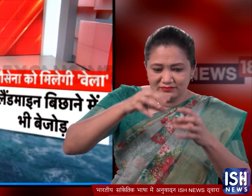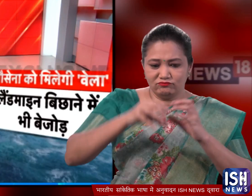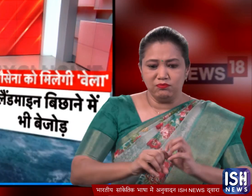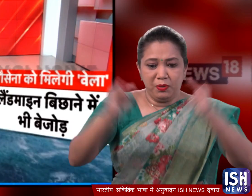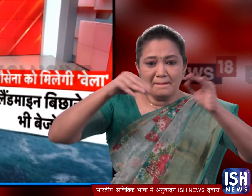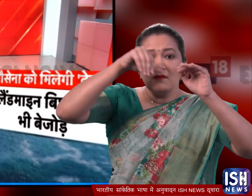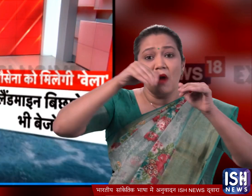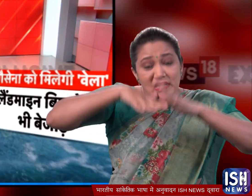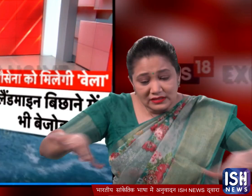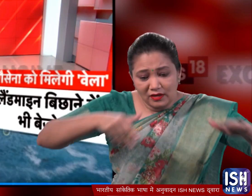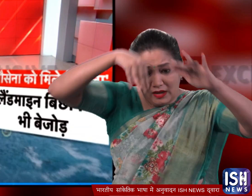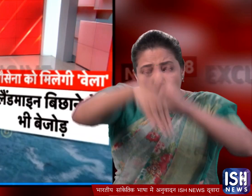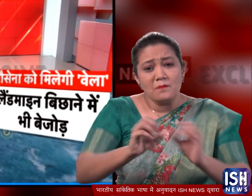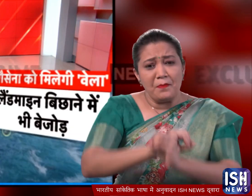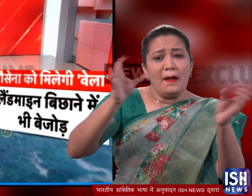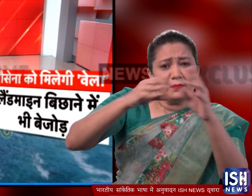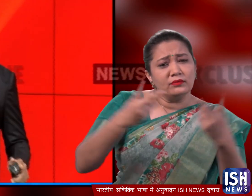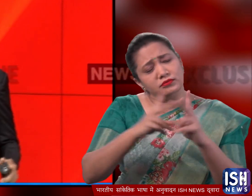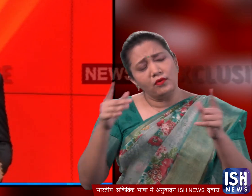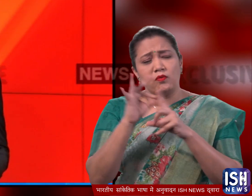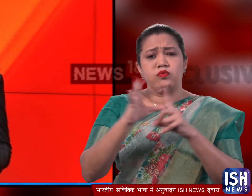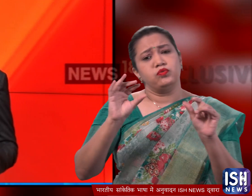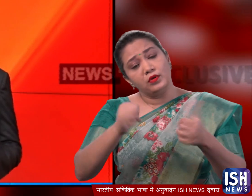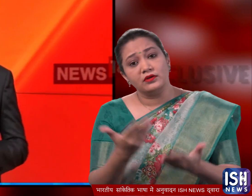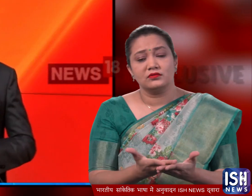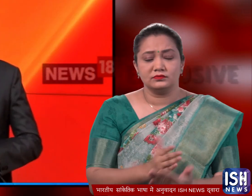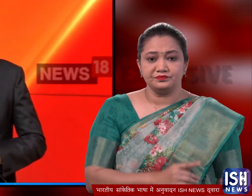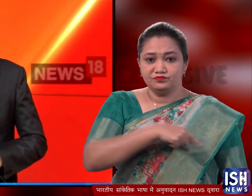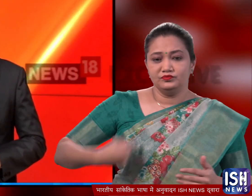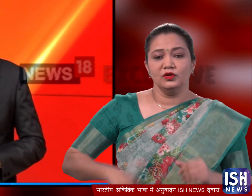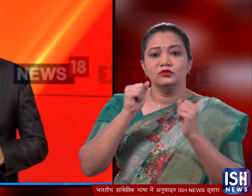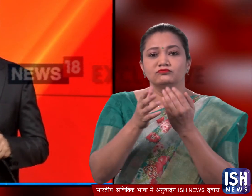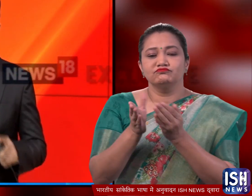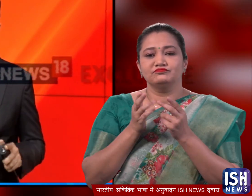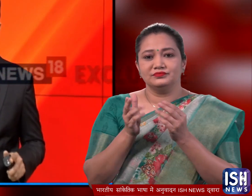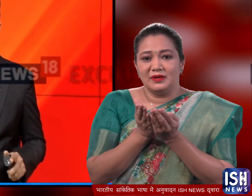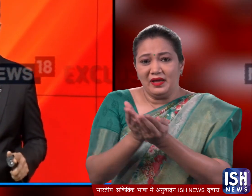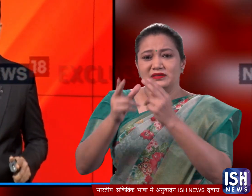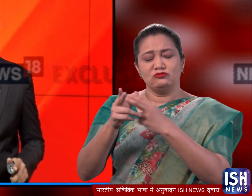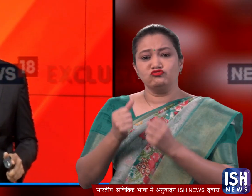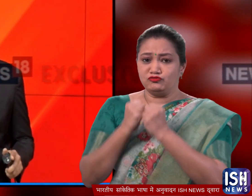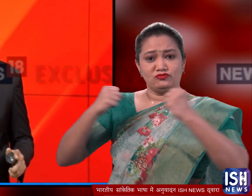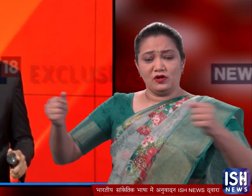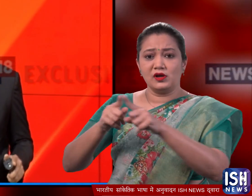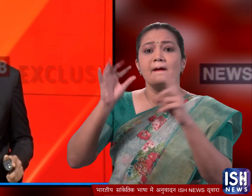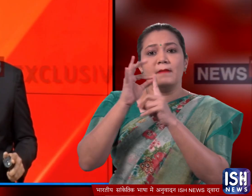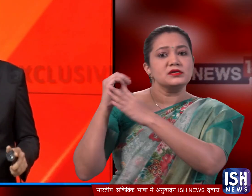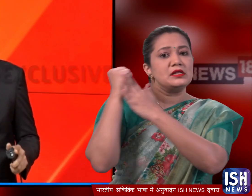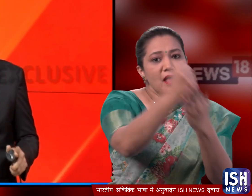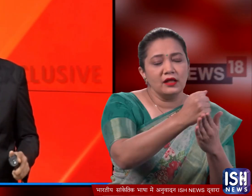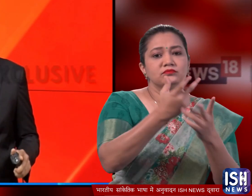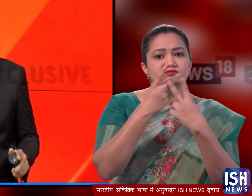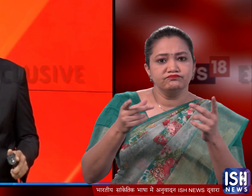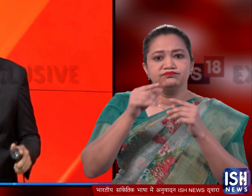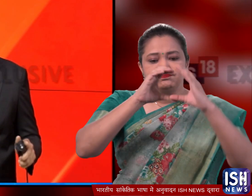में भी आईएनएस वेला को बेजोड़ बताया जा रहा है। सौभाग्य की बात है कि चीन अपनी नौसेना की ताकत तो लगातार बढ़ा ही रहा है, वो पाकिस्तान को भी युद्धपोत